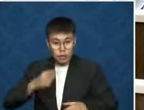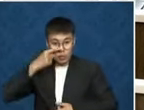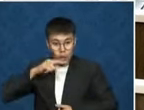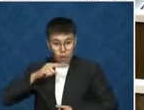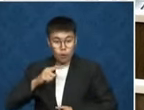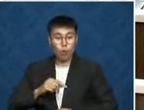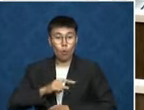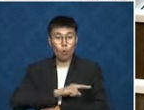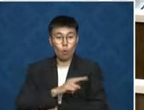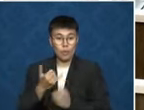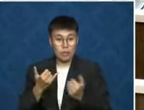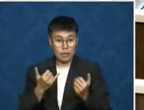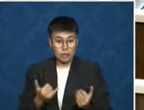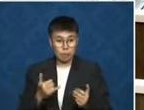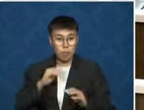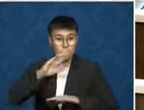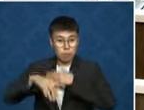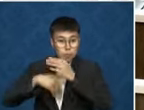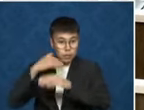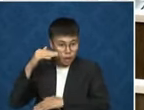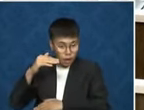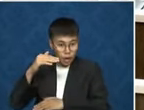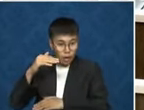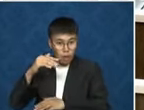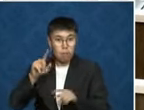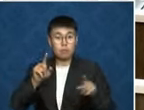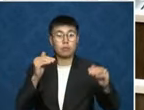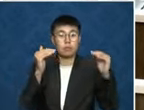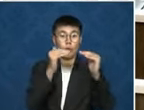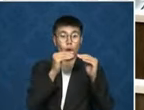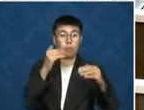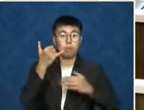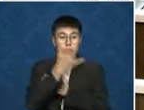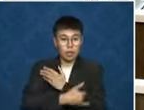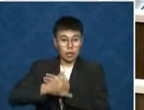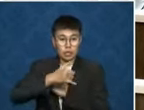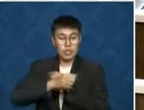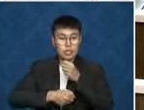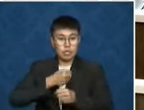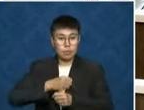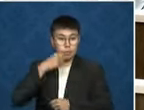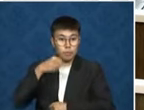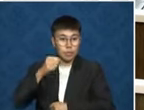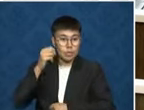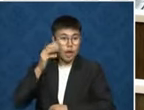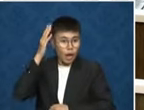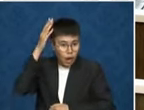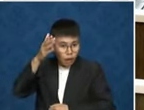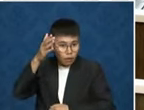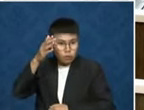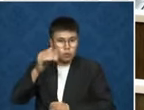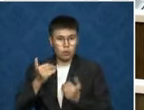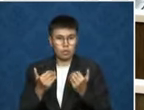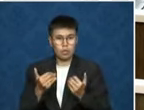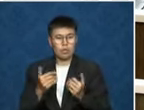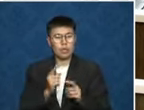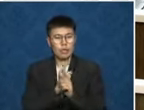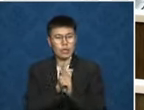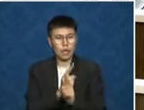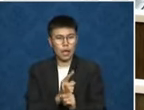ในวันนี้นะครับก้าวนำหรือก้าวทันกับต่างประเทศในอีกหลายสิบปีข้างหน้าไม่ใช่ยังก้าวตามอยู่อย่างในปัจจุบัน